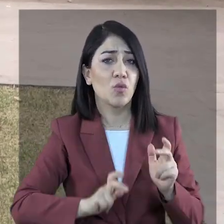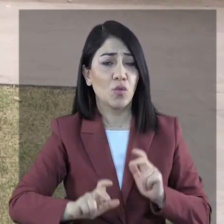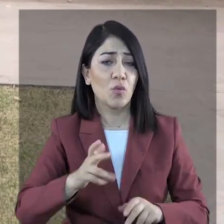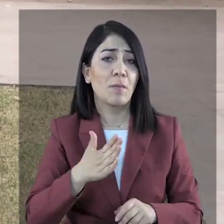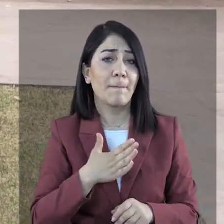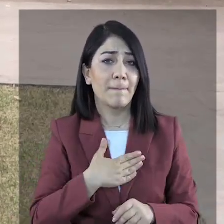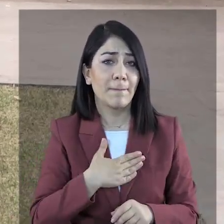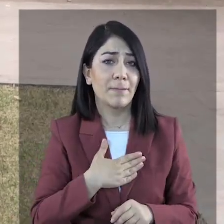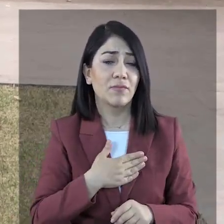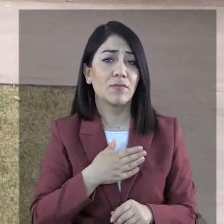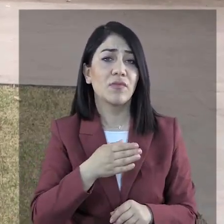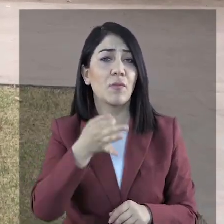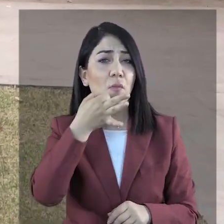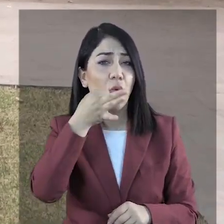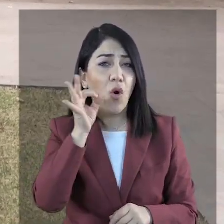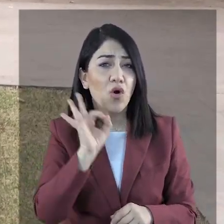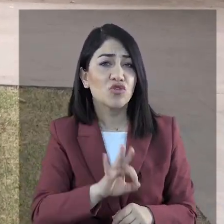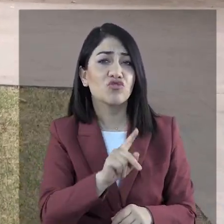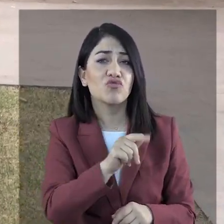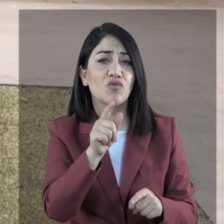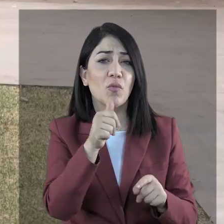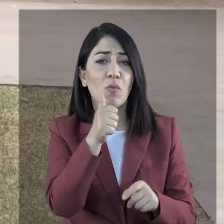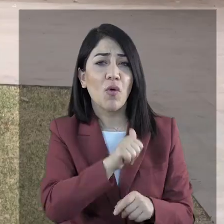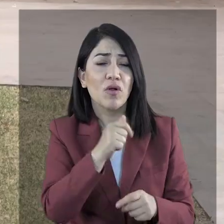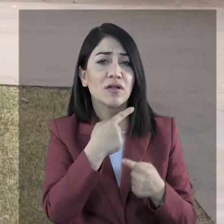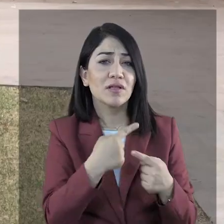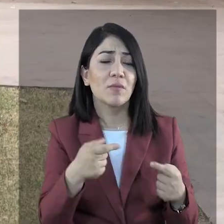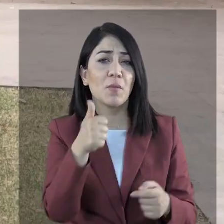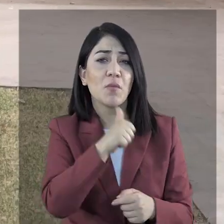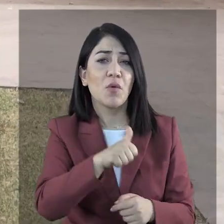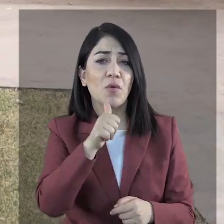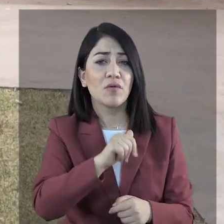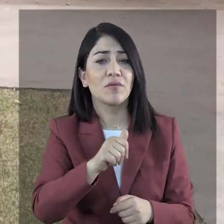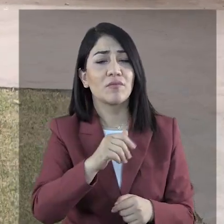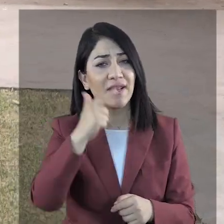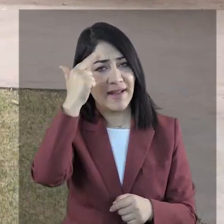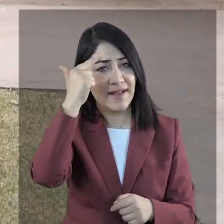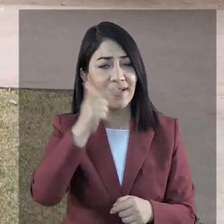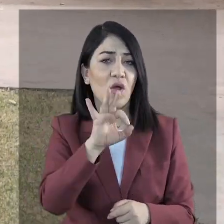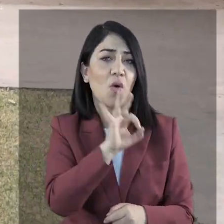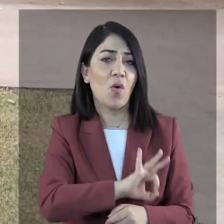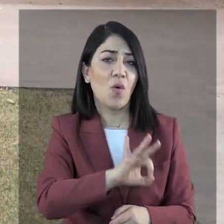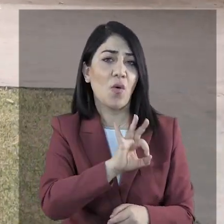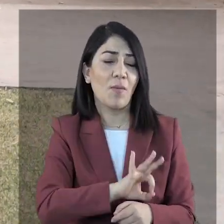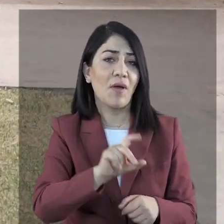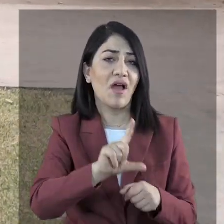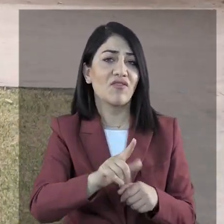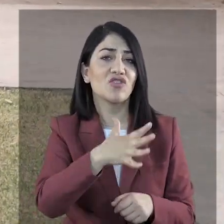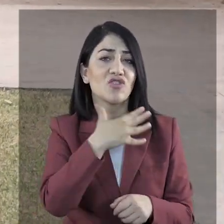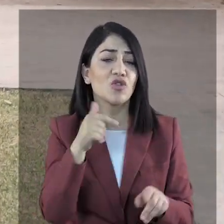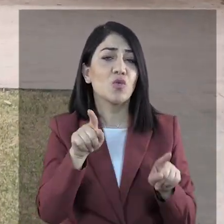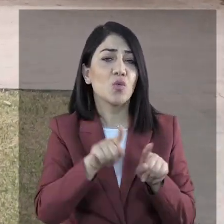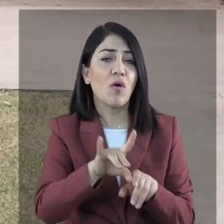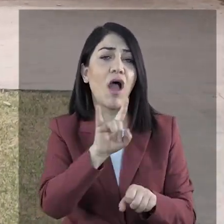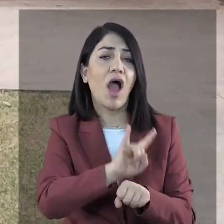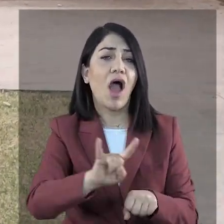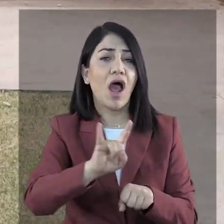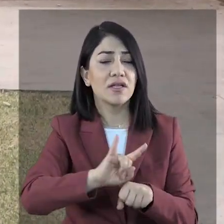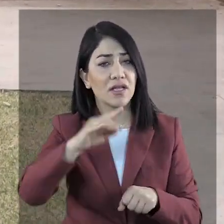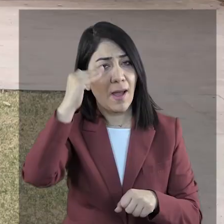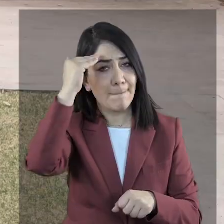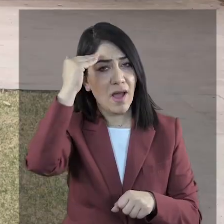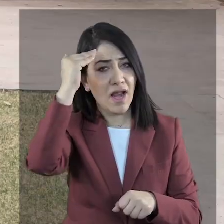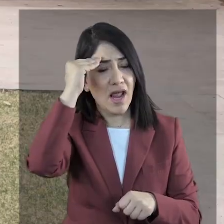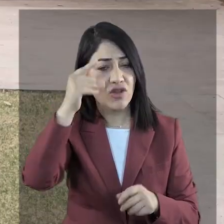սովորեցնում, մենք մեր փորձառությամբ, ինչ-որ բաներ փորձելով կարողանում ենք մեր գիտելիքները օգտագործել առօրյա կյանքում։ Այսպես էլ արհեստական